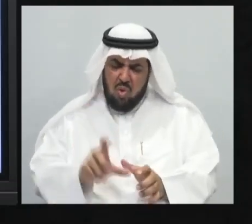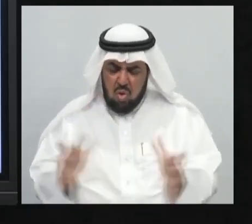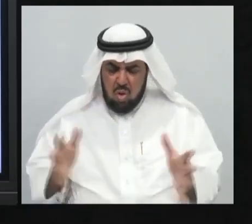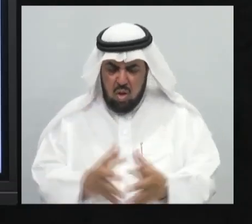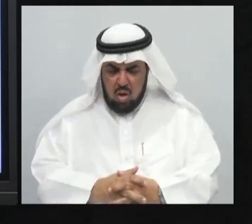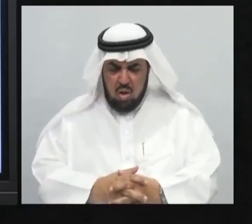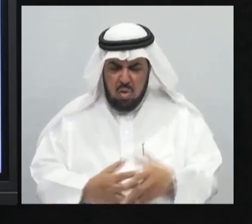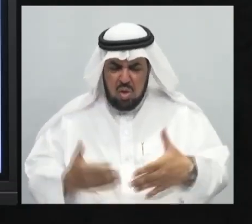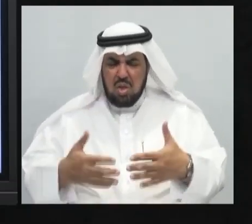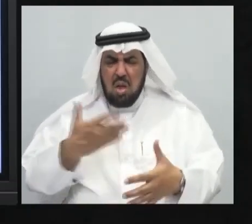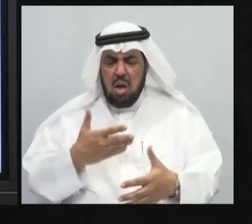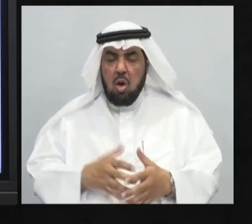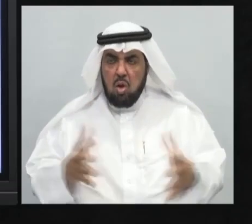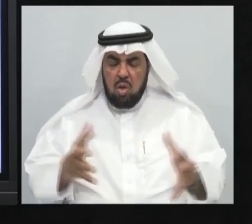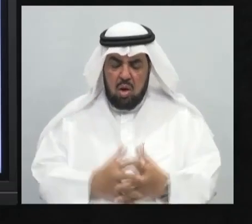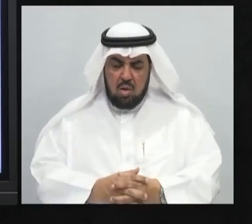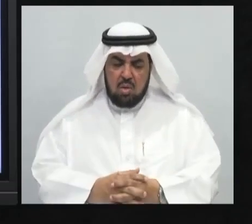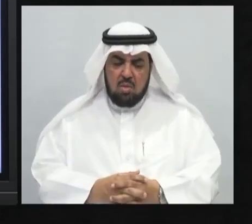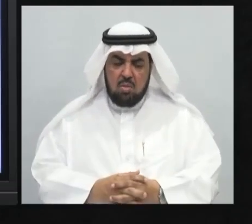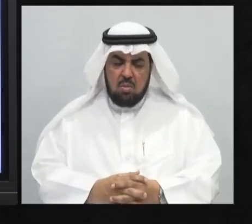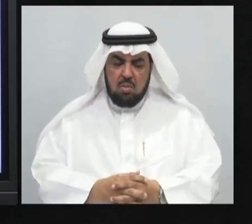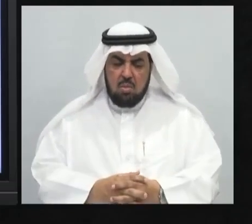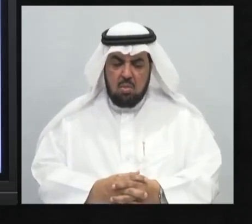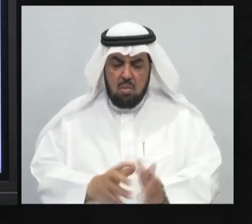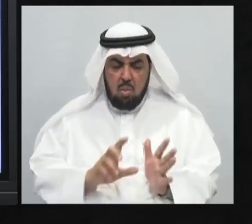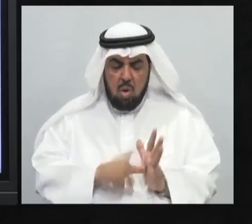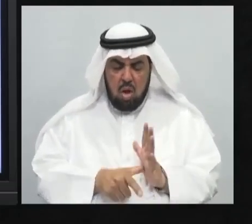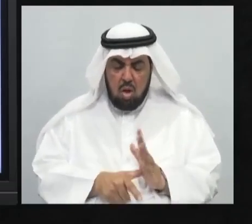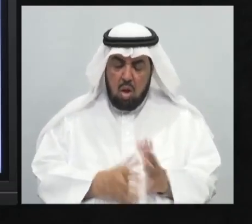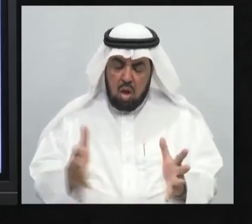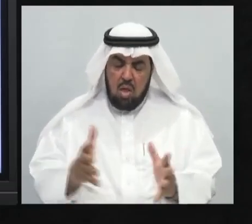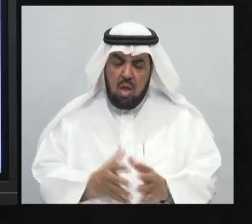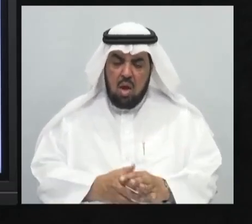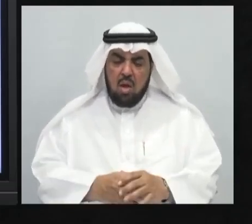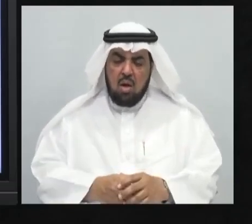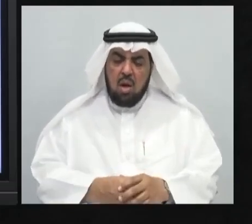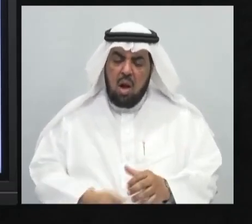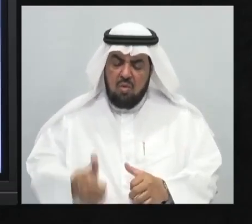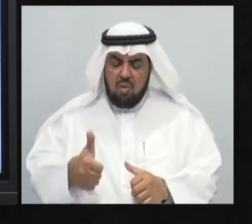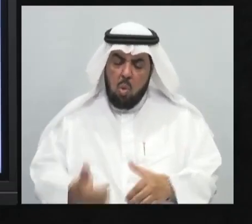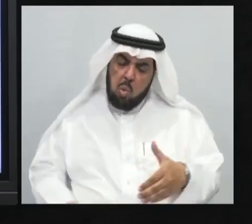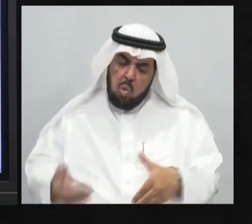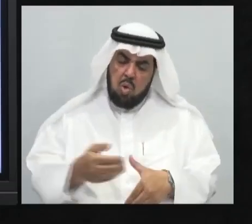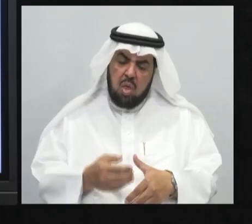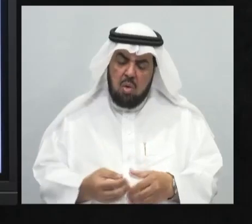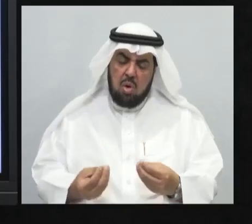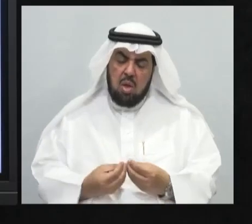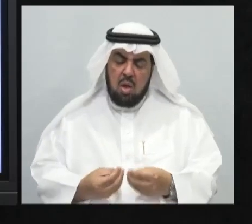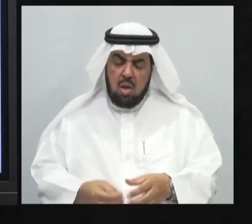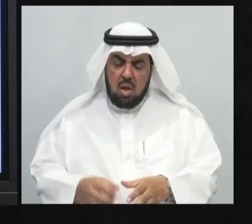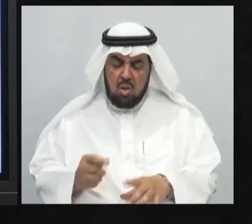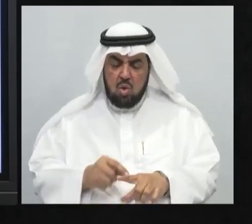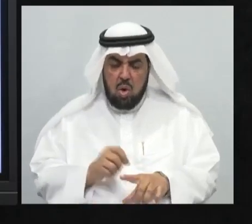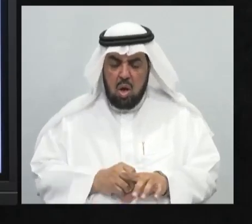وتشتت القاري اذا كانت كثيره فاذا كان لديك مخططات كثيره جدا يفضل وضع المهم منها في الجزء